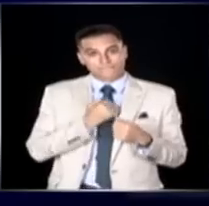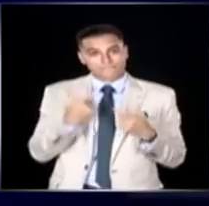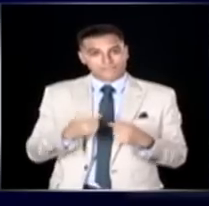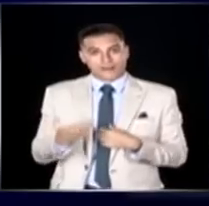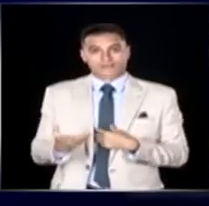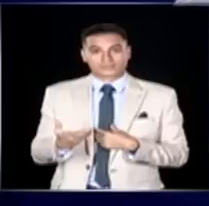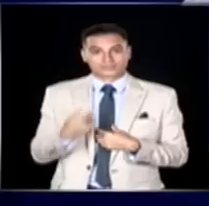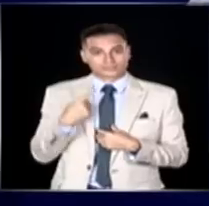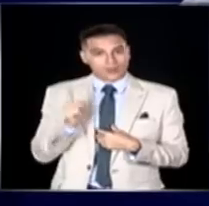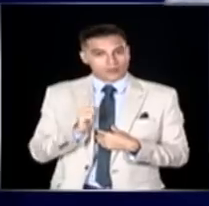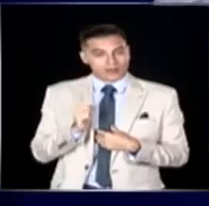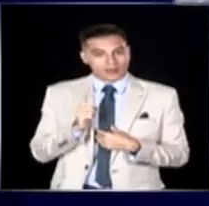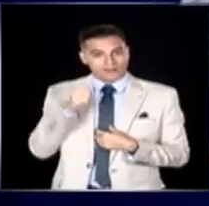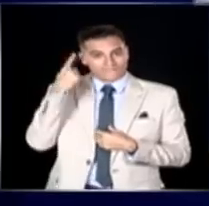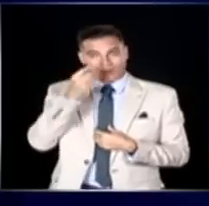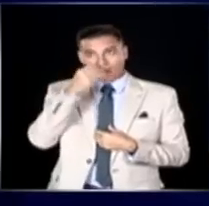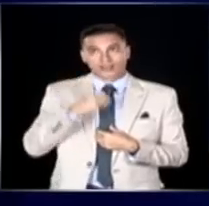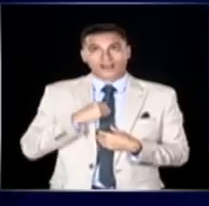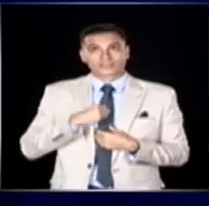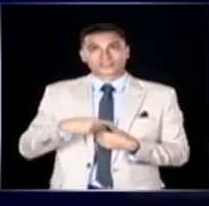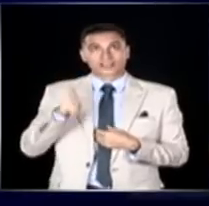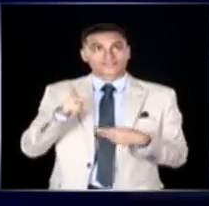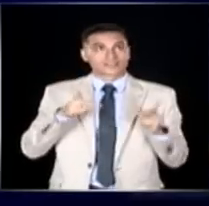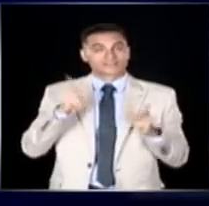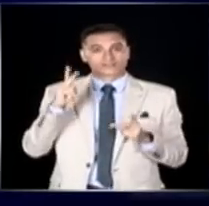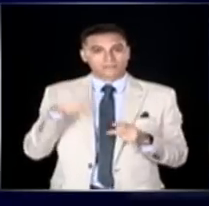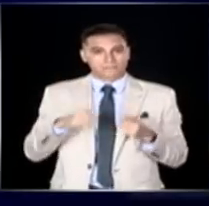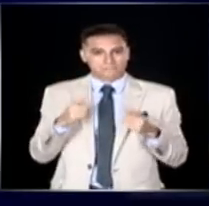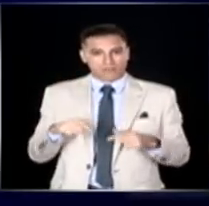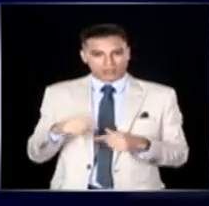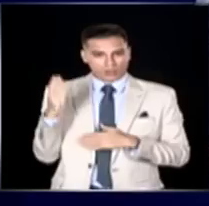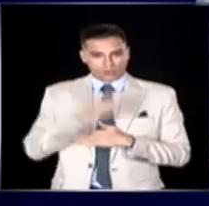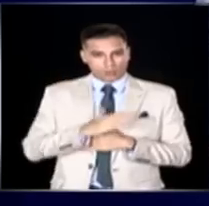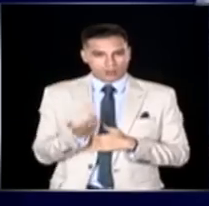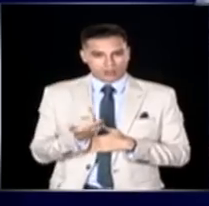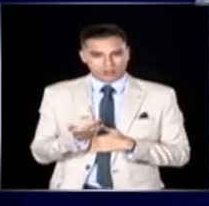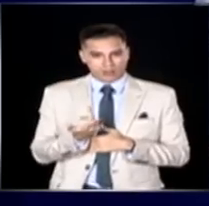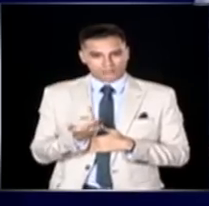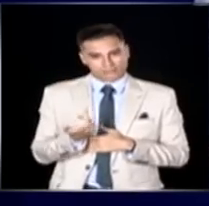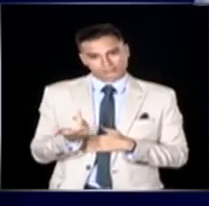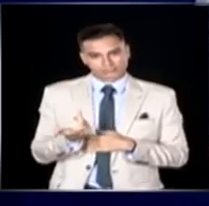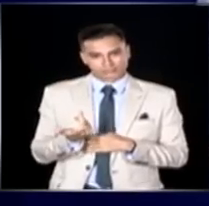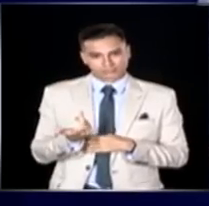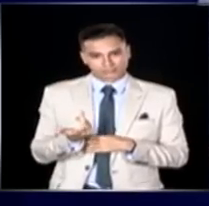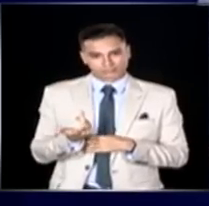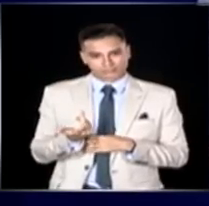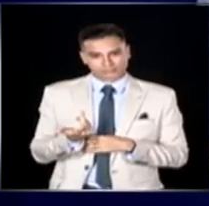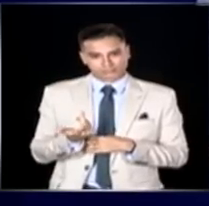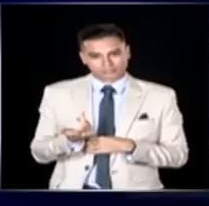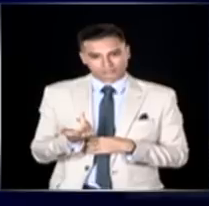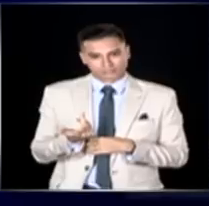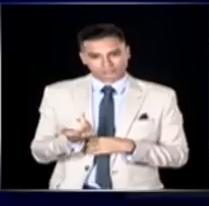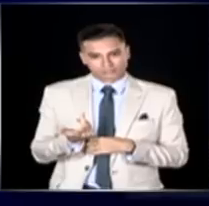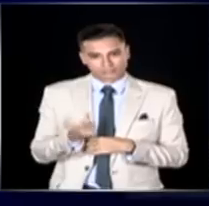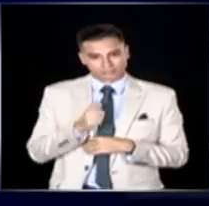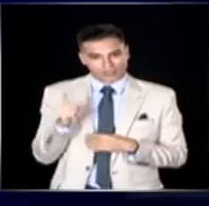صح. لو كل واحد فكر ان هو يسافر ويشتغل برا، البلد دي مش هيبقى فيها حد. مش هيبقى فيها حد.